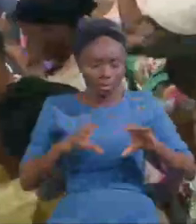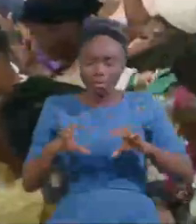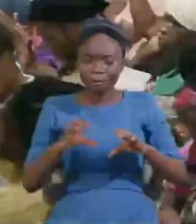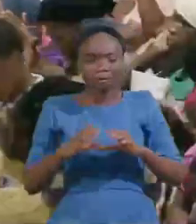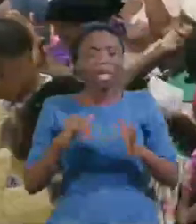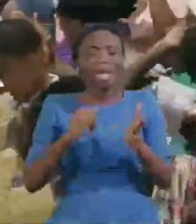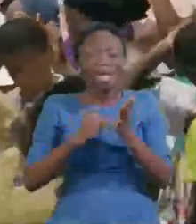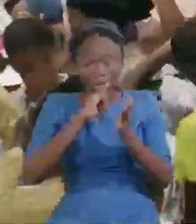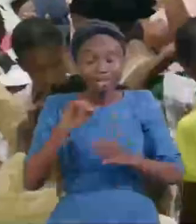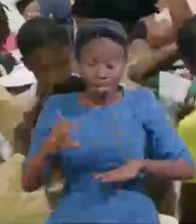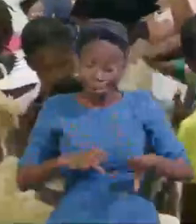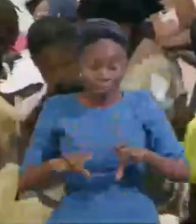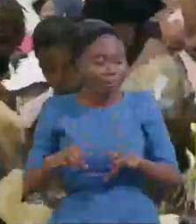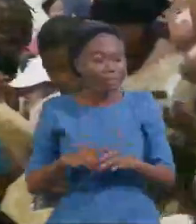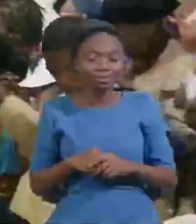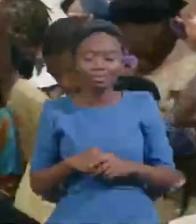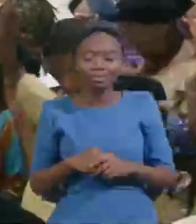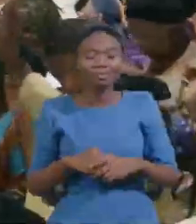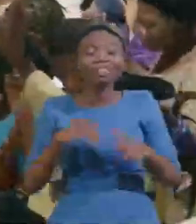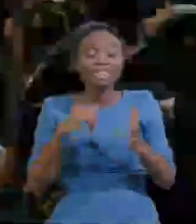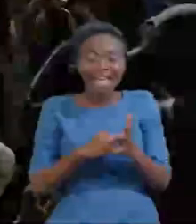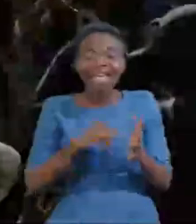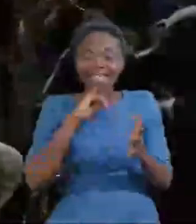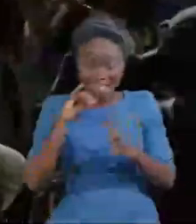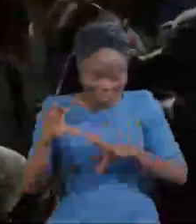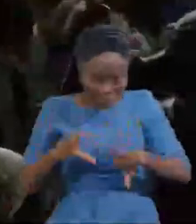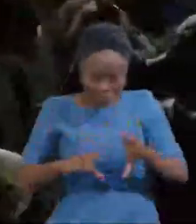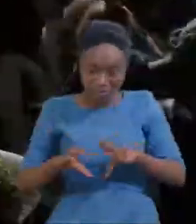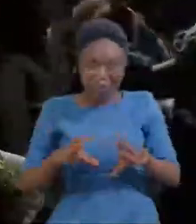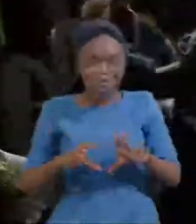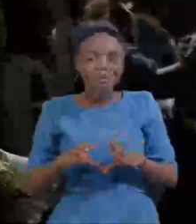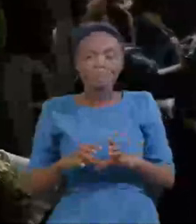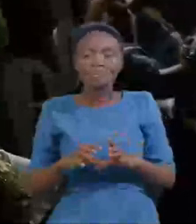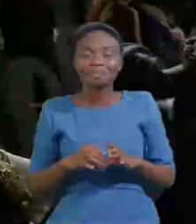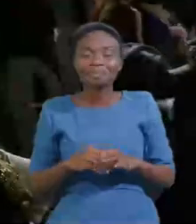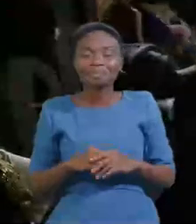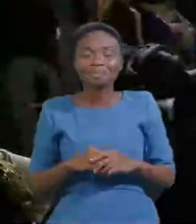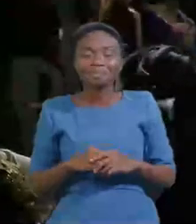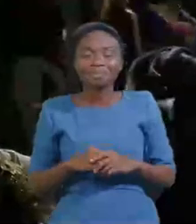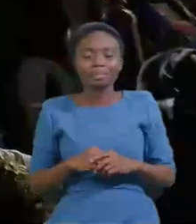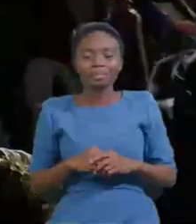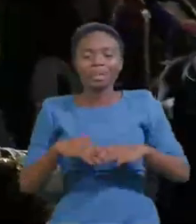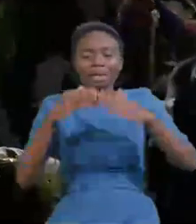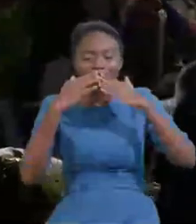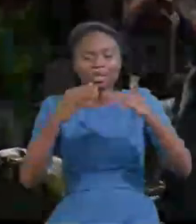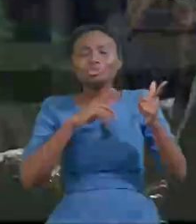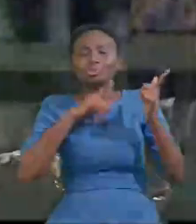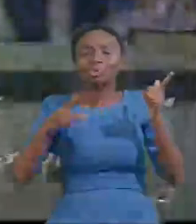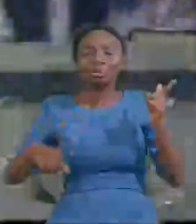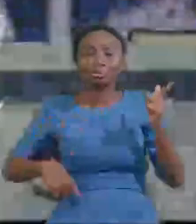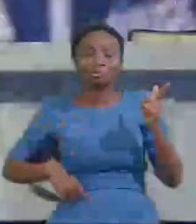Jésus. Seigneur, merci parce que c'est fait. C'est fait. C'est fait.